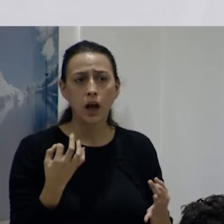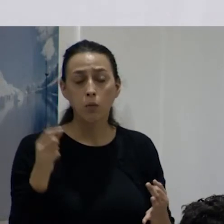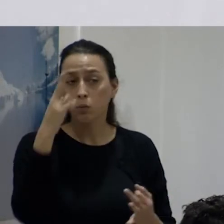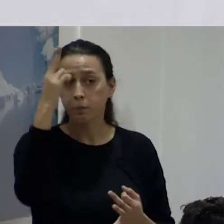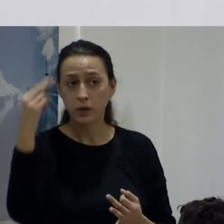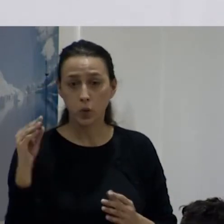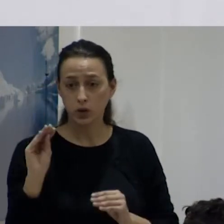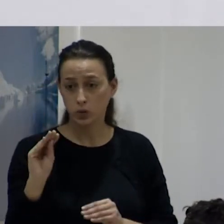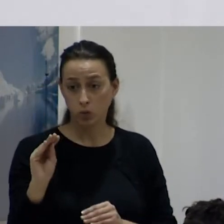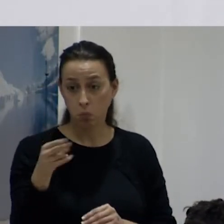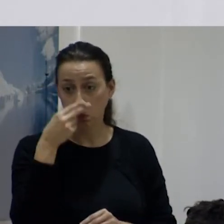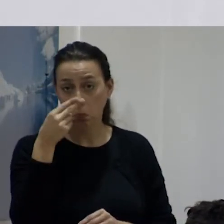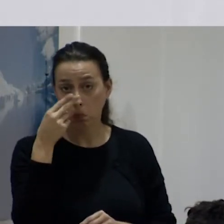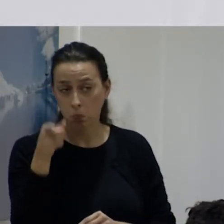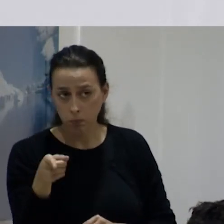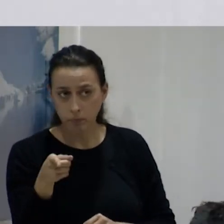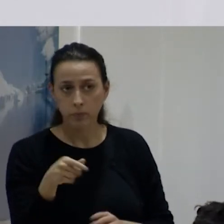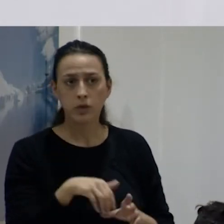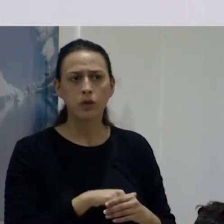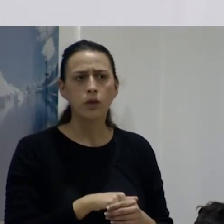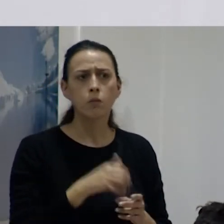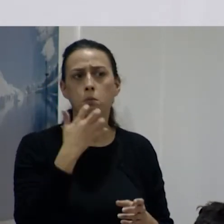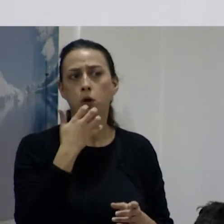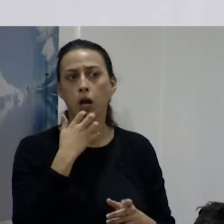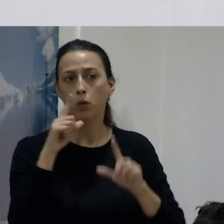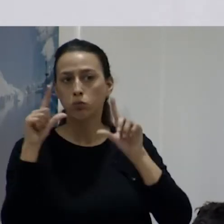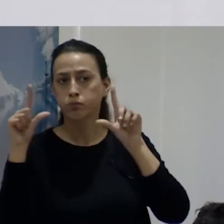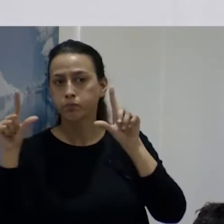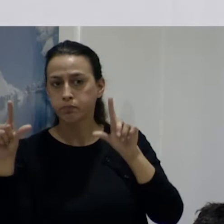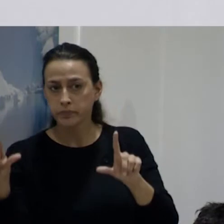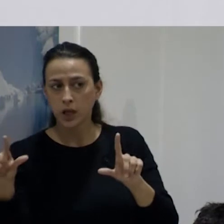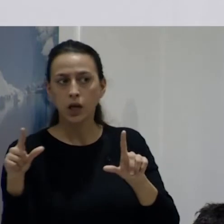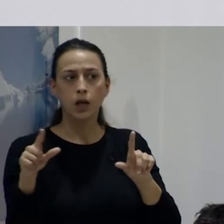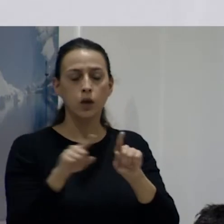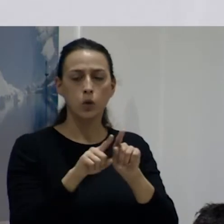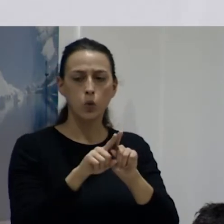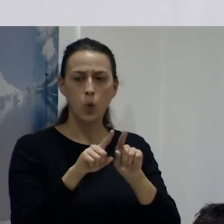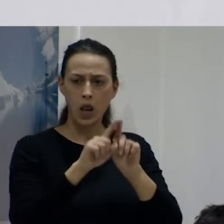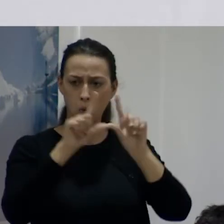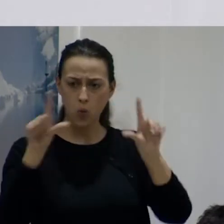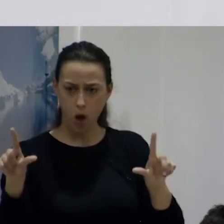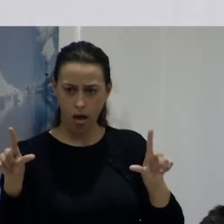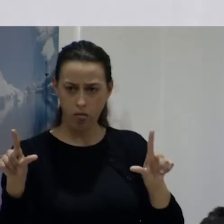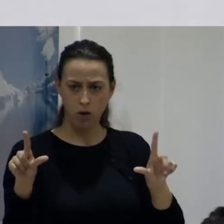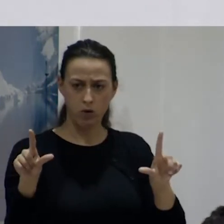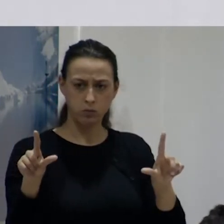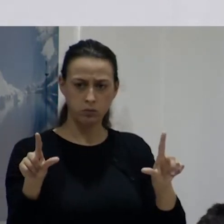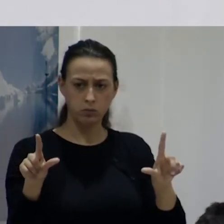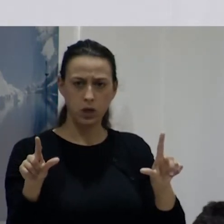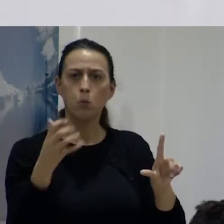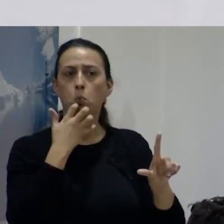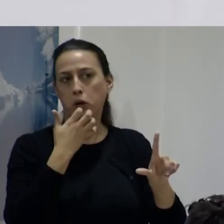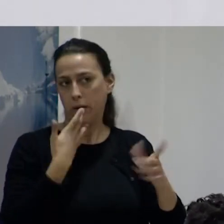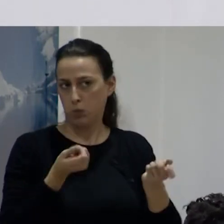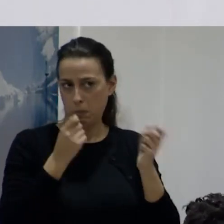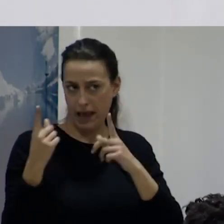Per molt abundants, clars i detallats que siguin els nostres coneixements sobre el cubisme,